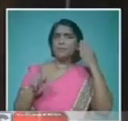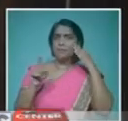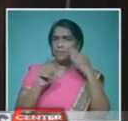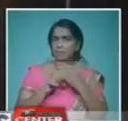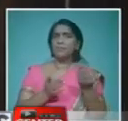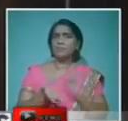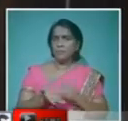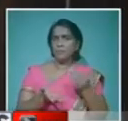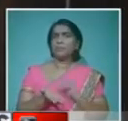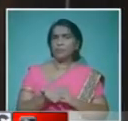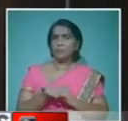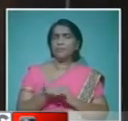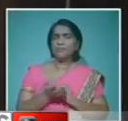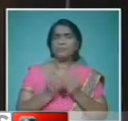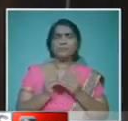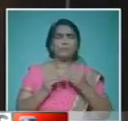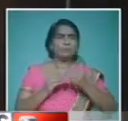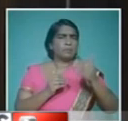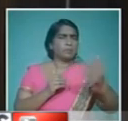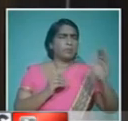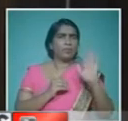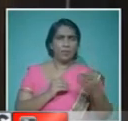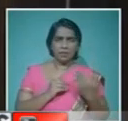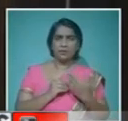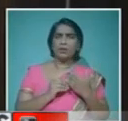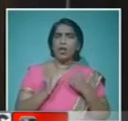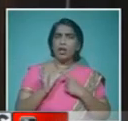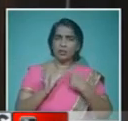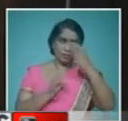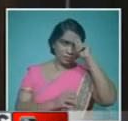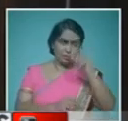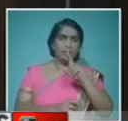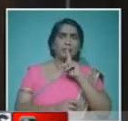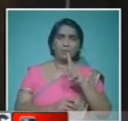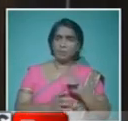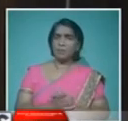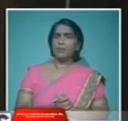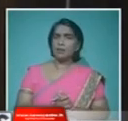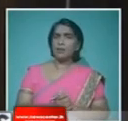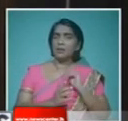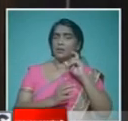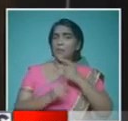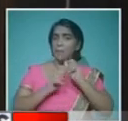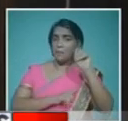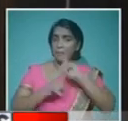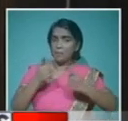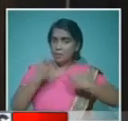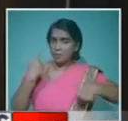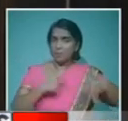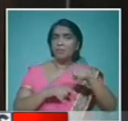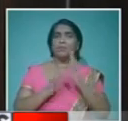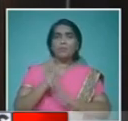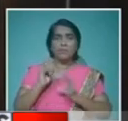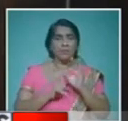දිගින් දිගටම මං හිතන්නේ වෙන ප්‍රවණතාවයක් තමයි තියෙන්නේ. අපේ අශෝක ප්‍රියන්ත මන්තුමා වුණා කිව්වා වගේ ව්‍යවස්ථාදායක සභාව නියෝජනය කරන